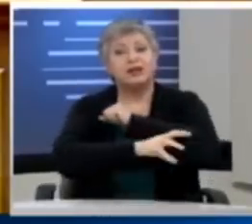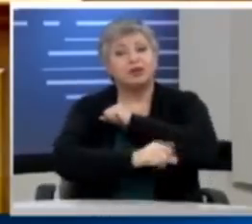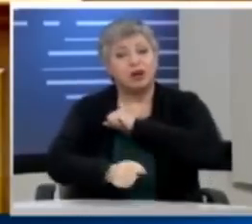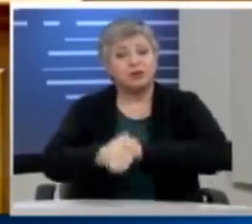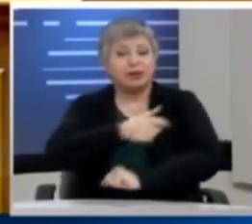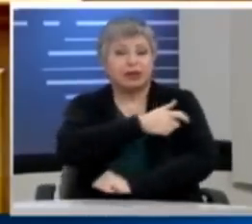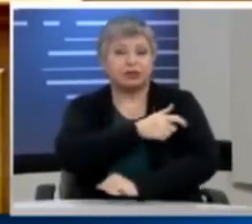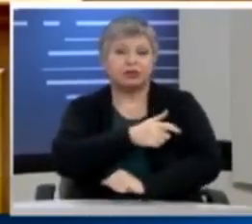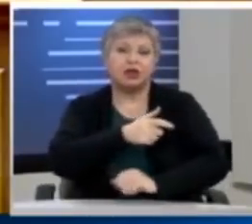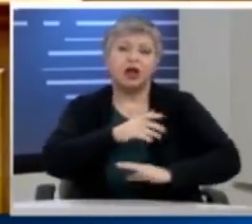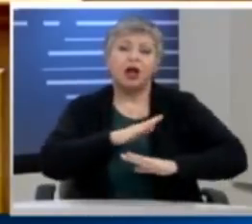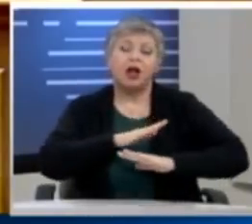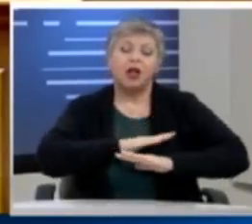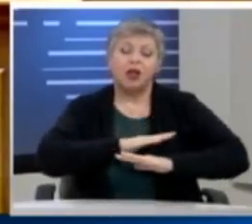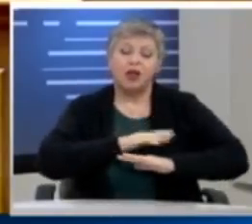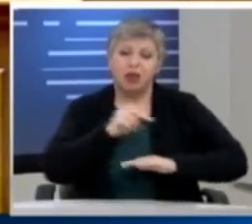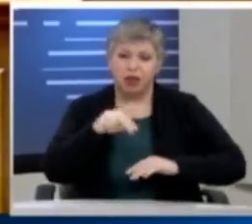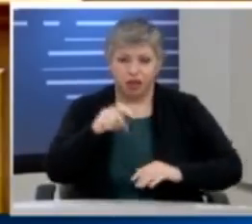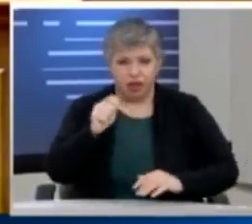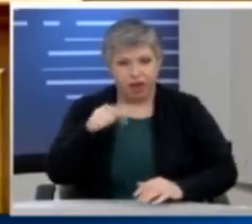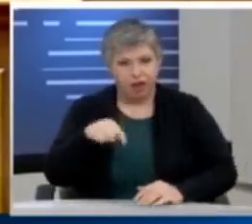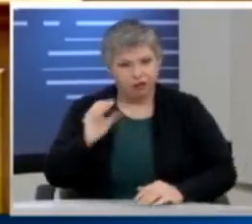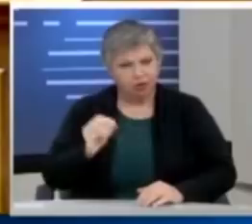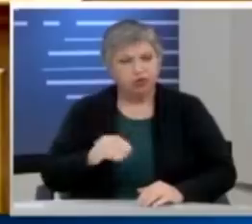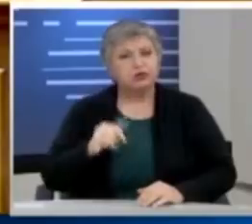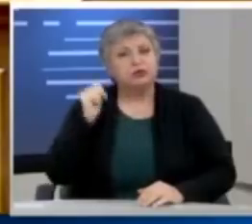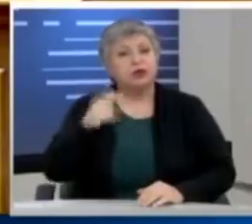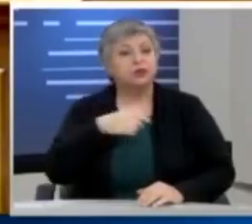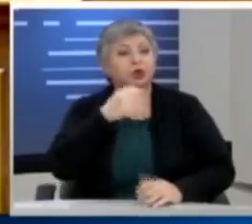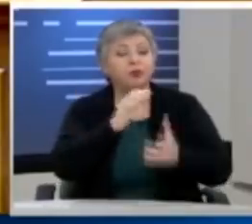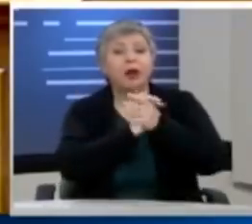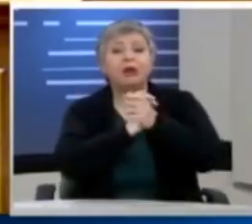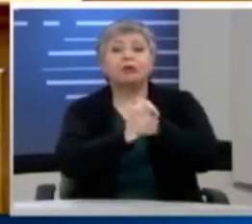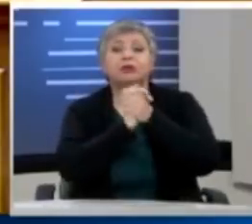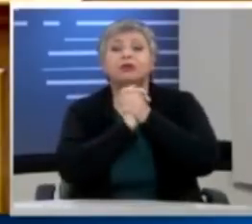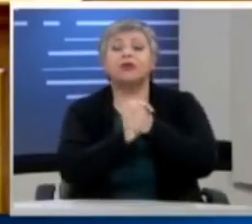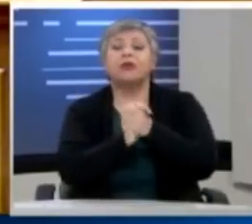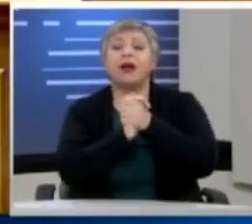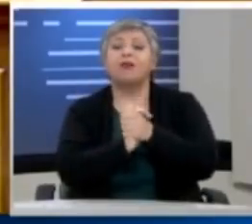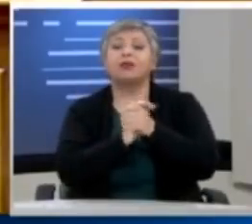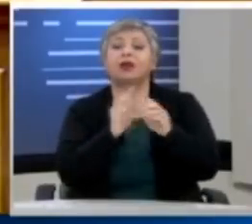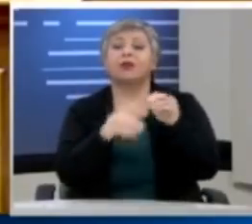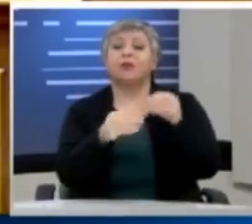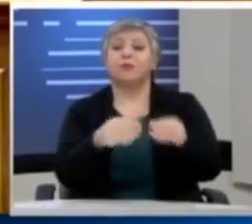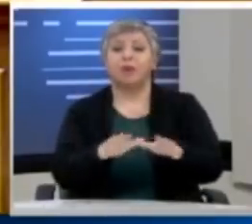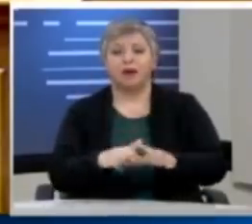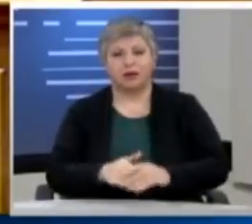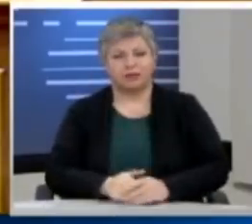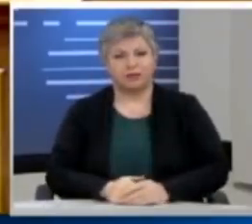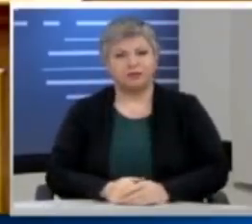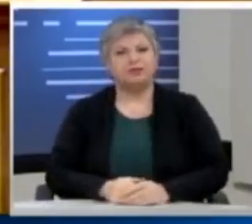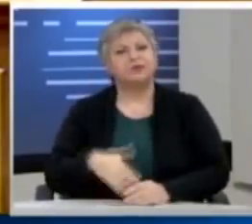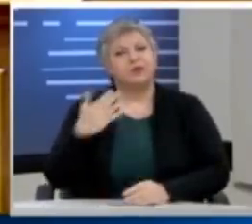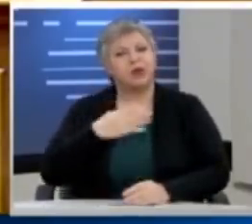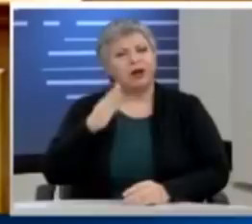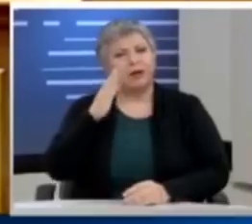ΖΑΕΦ για το αποτέλεσμα στη Βουλή των Σκοπίων, την ίδια ώρα που επίσημα και ανεπίσημα